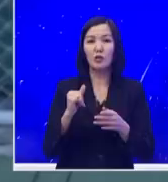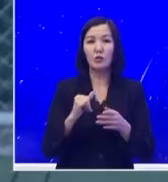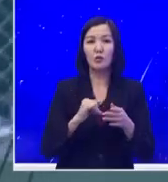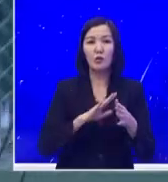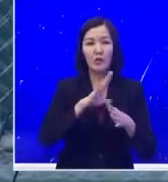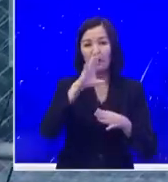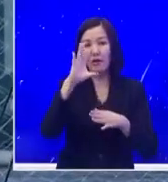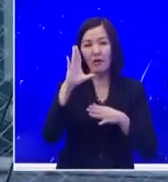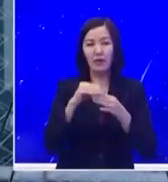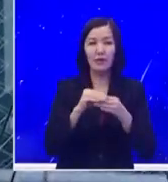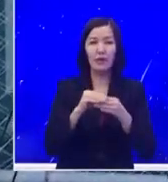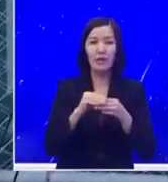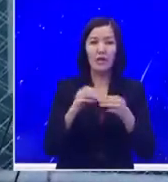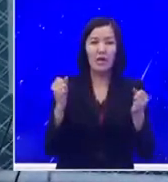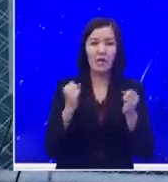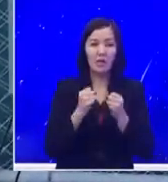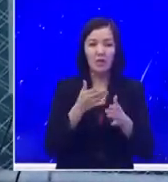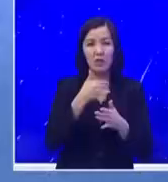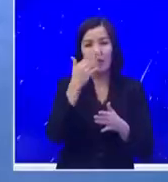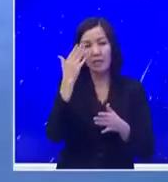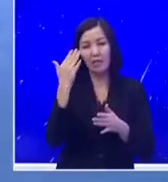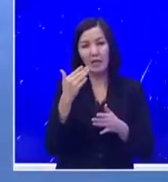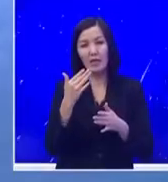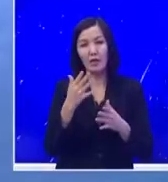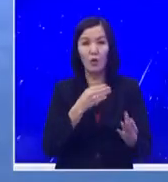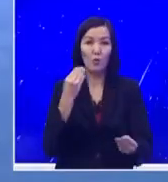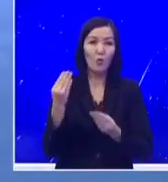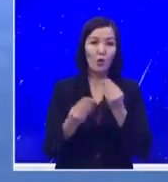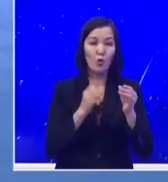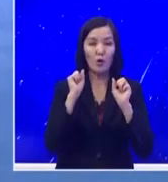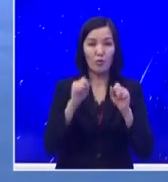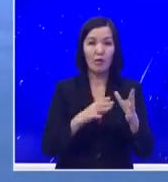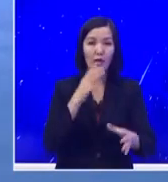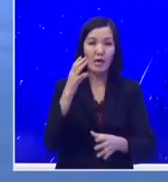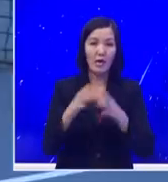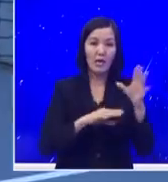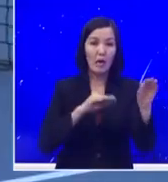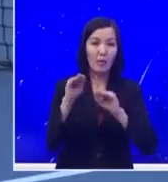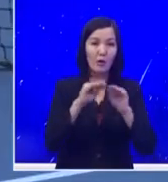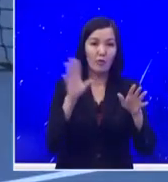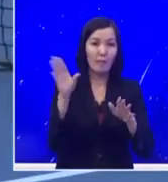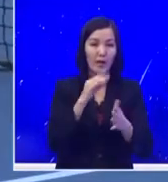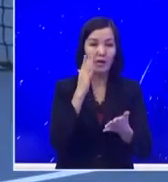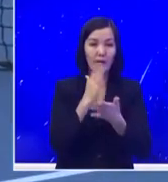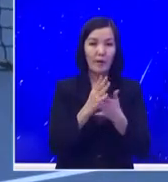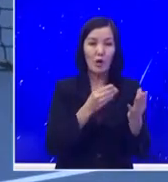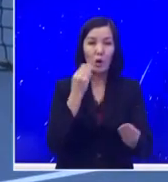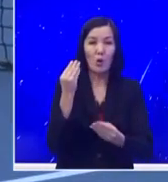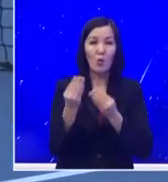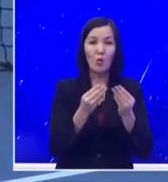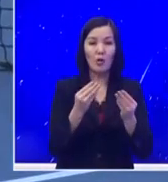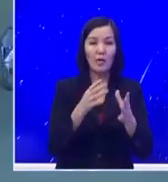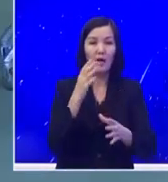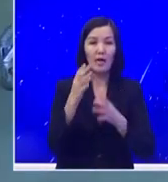үлкен тенниспен айналысуға болады. Бұл кешен халықаралық талаптарға жауап береді. Қажетті жабдықтардың барлығы бар. Ойын алаңында әлемде кең